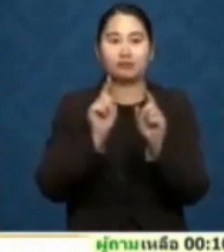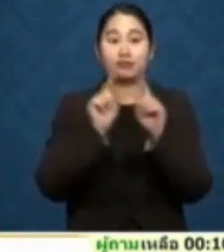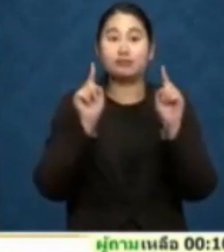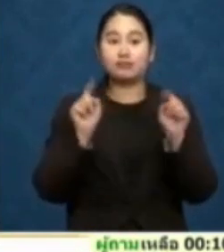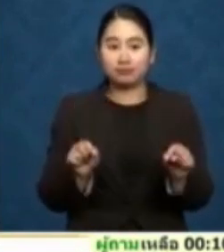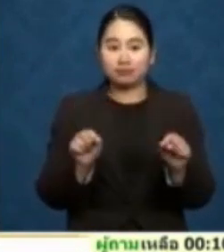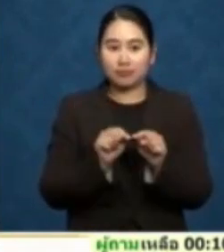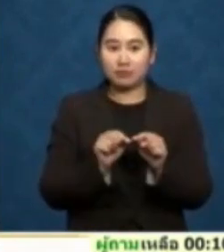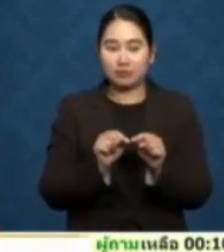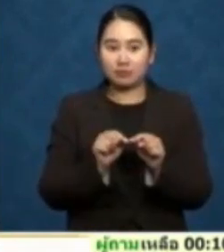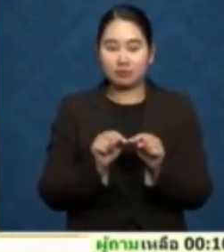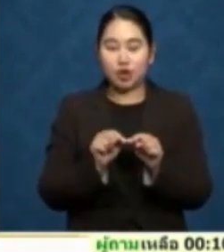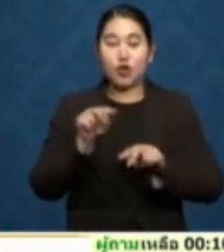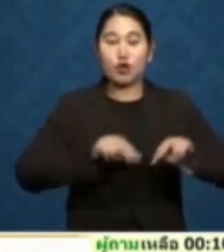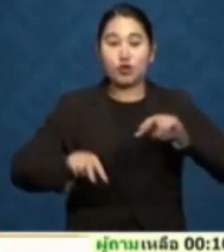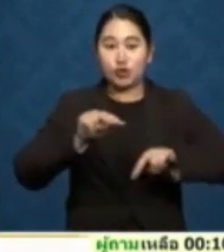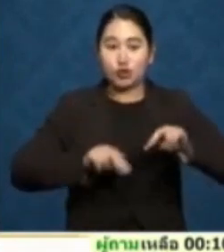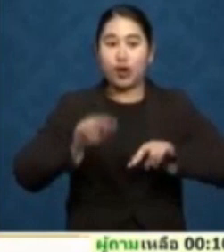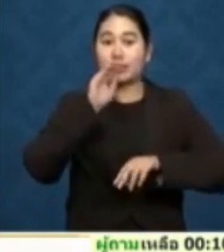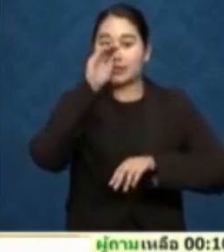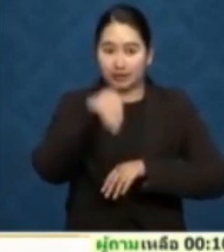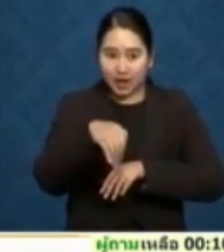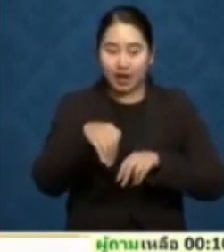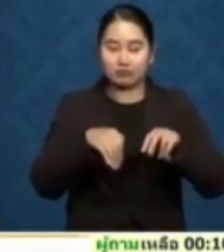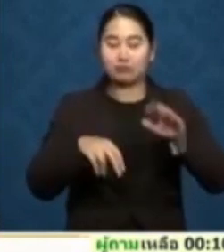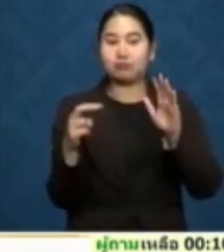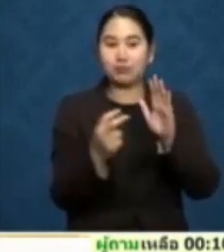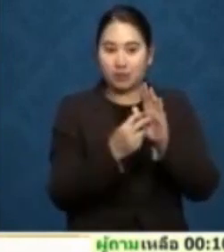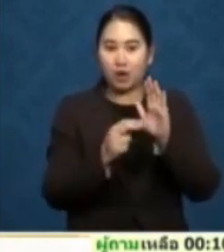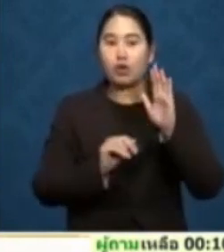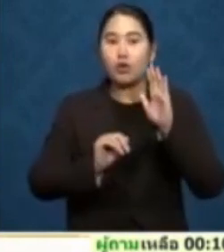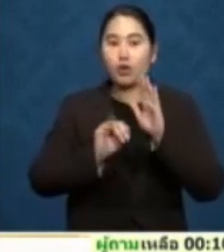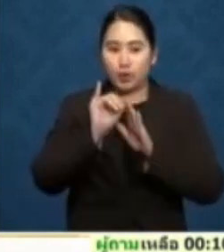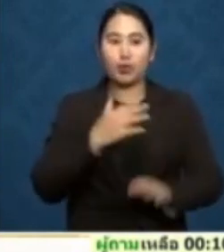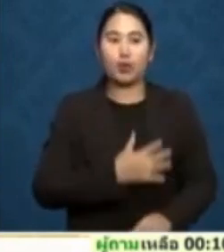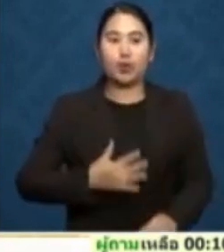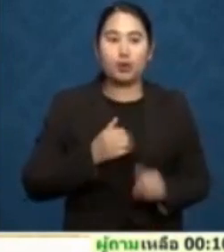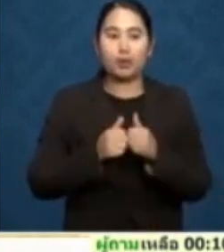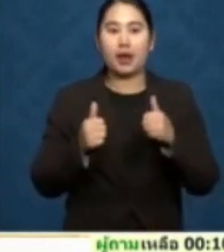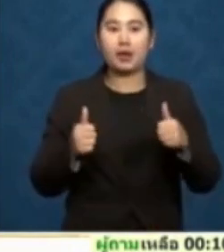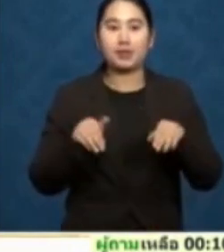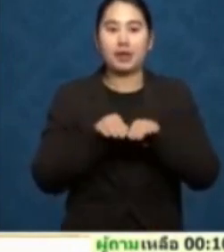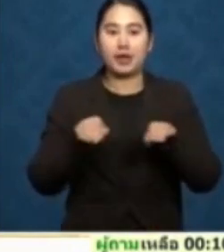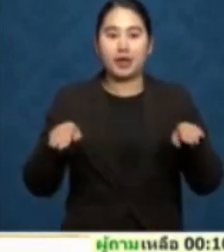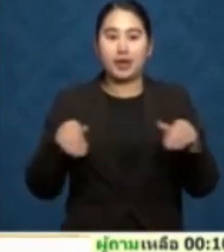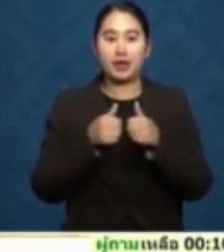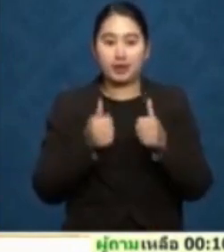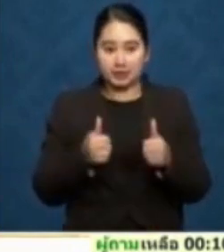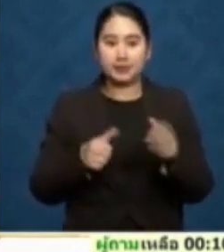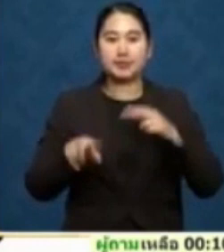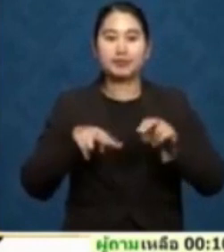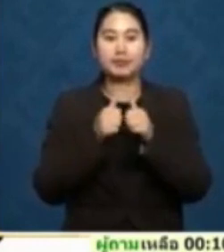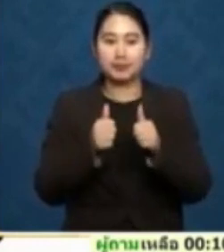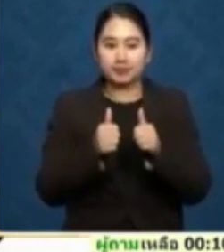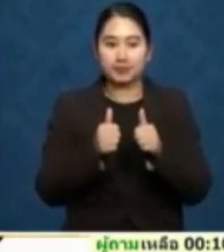ขภาพของช้างแข็งแรงสมบูรณ์ดีดูแลอยู่ในเกณฑ์ดีจากการตรวจสอบของก